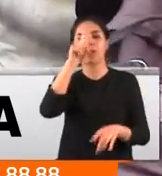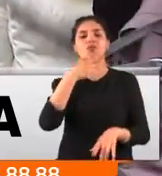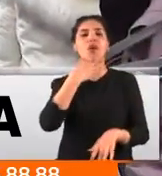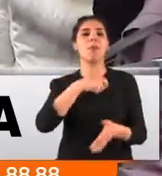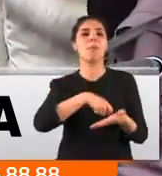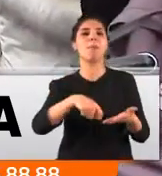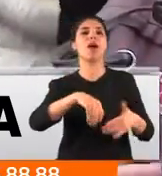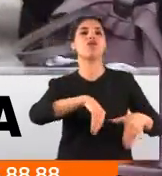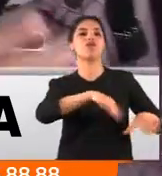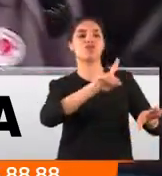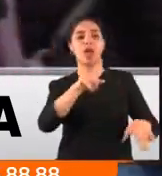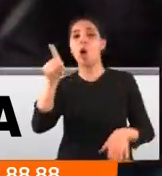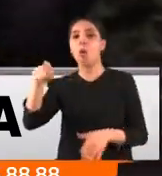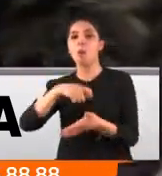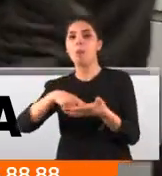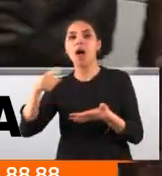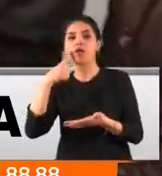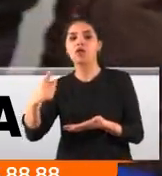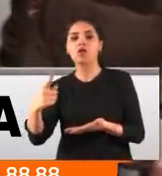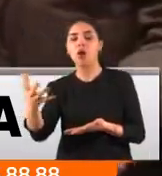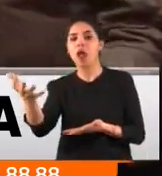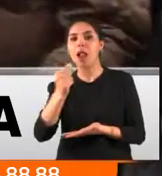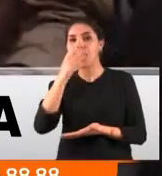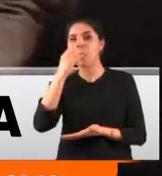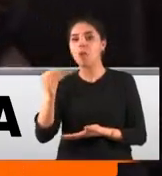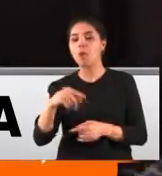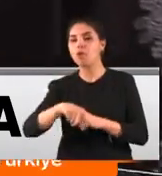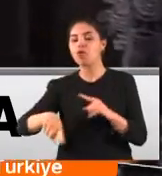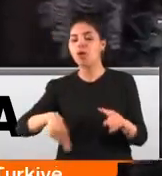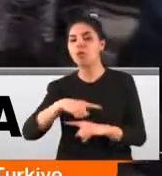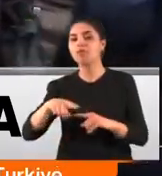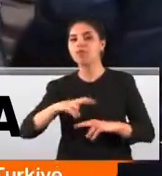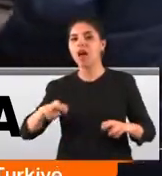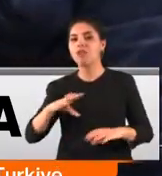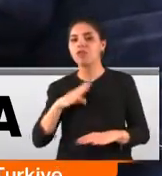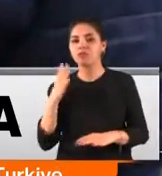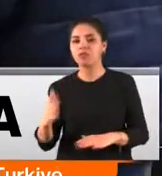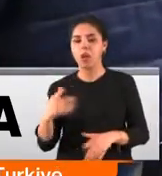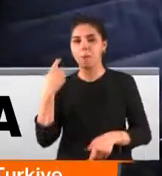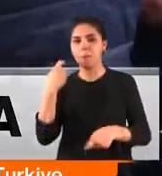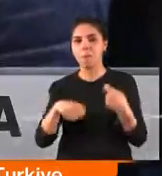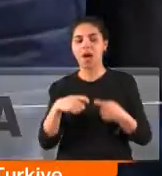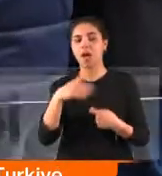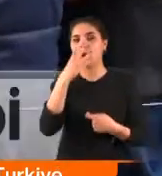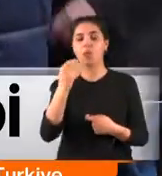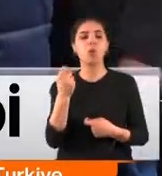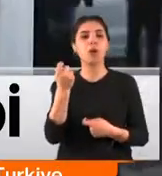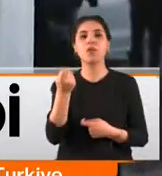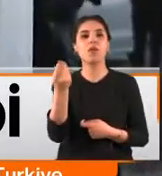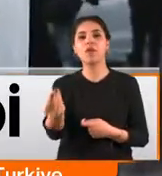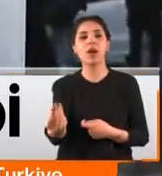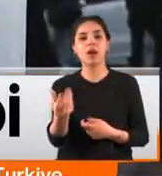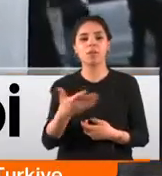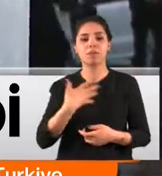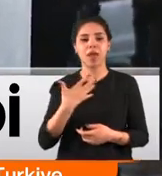emekli maaşları değil, o maaşlarla alabilecekleri promosyonlar. Gözler bir taraftan da bankaların vereceği promosyonlarda.